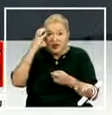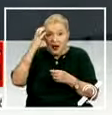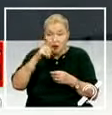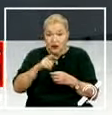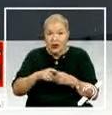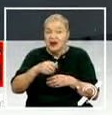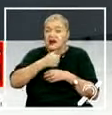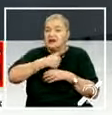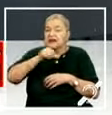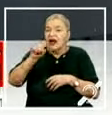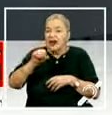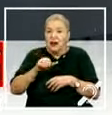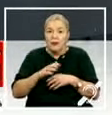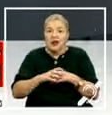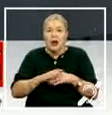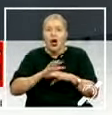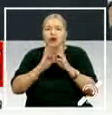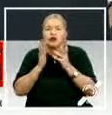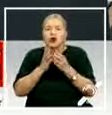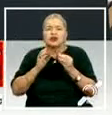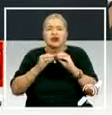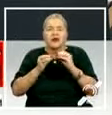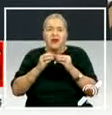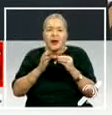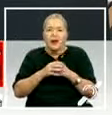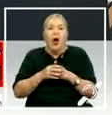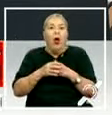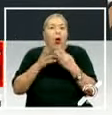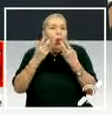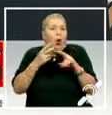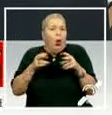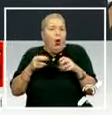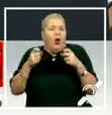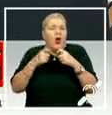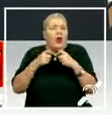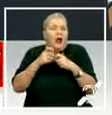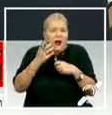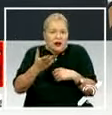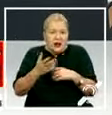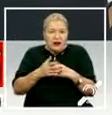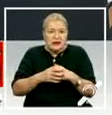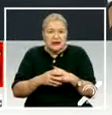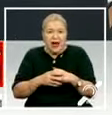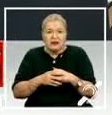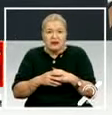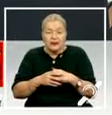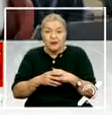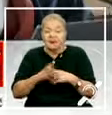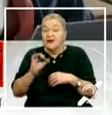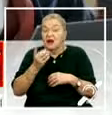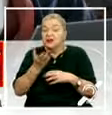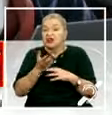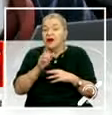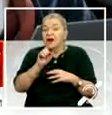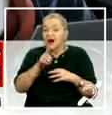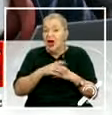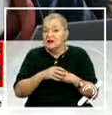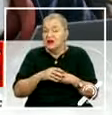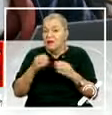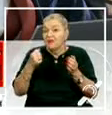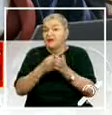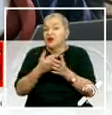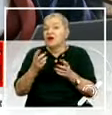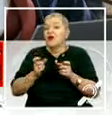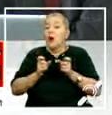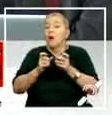elimine tot ce se referă la diversitate și identitate de gen dar aceste solicitări se lovesc de